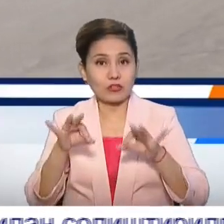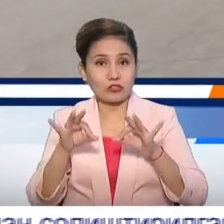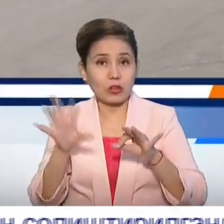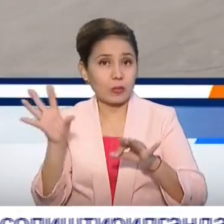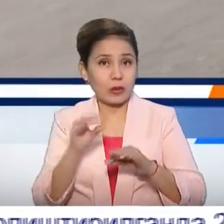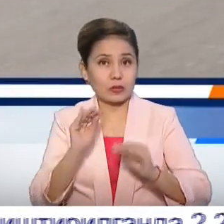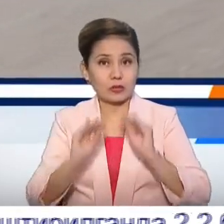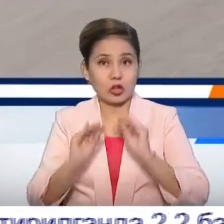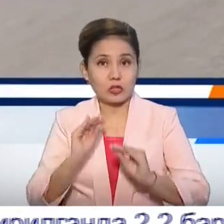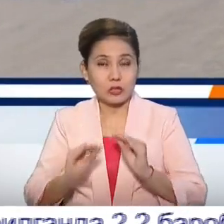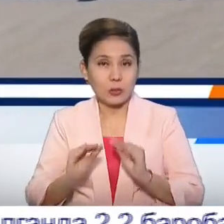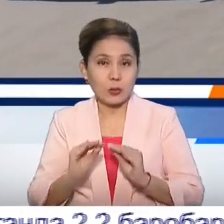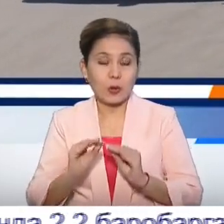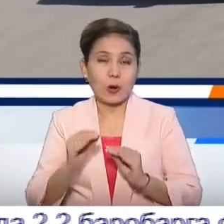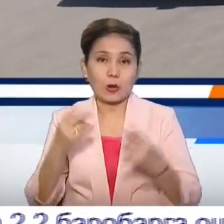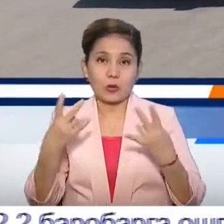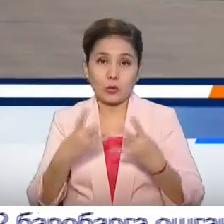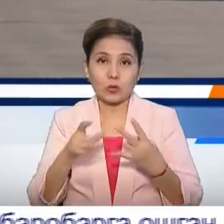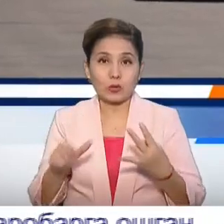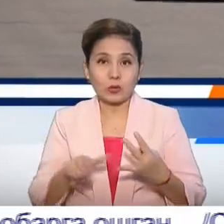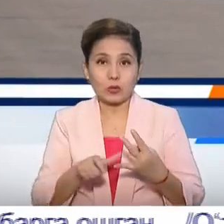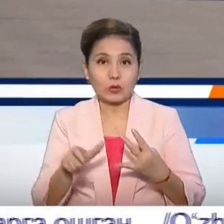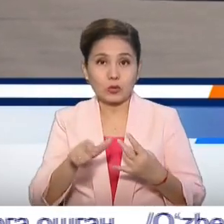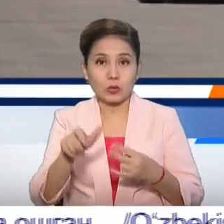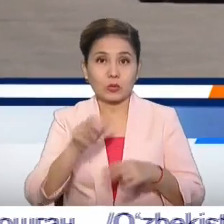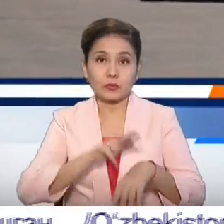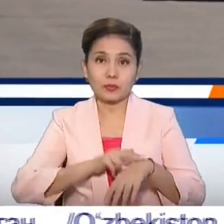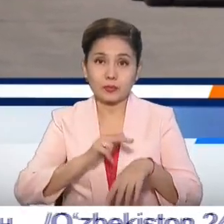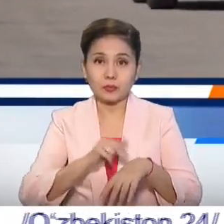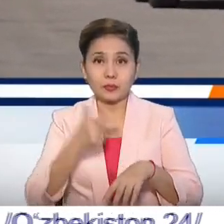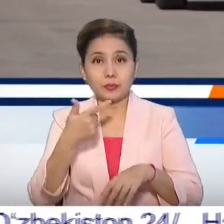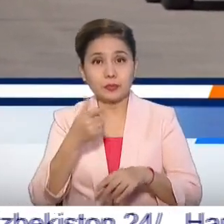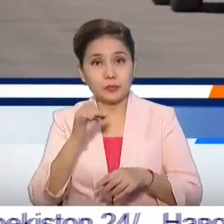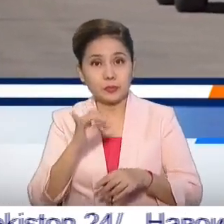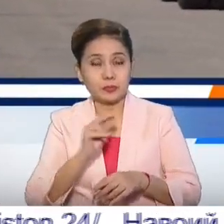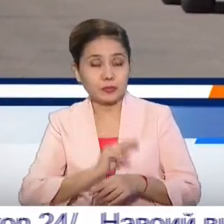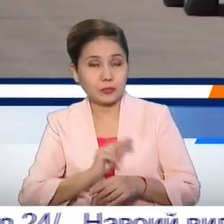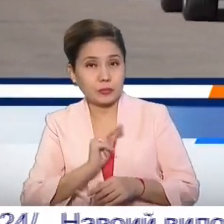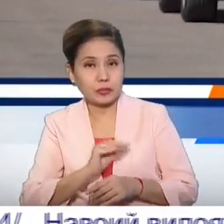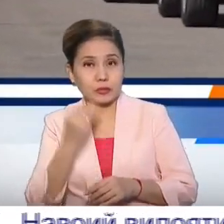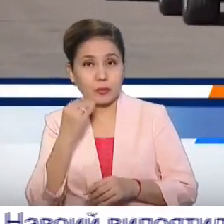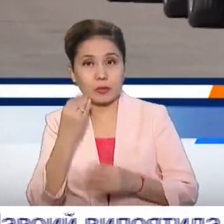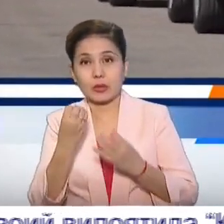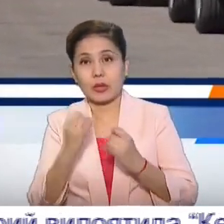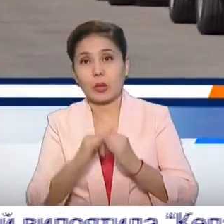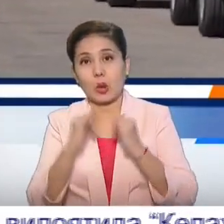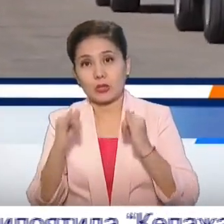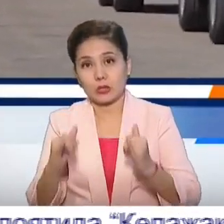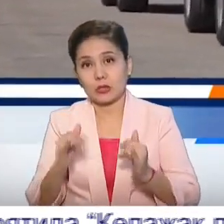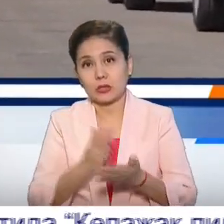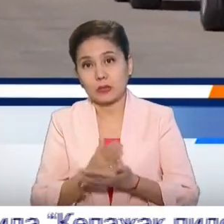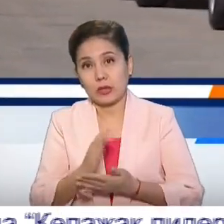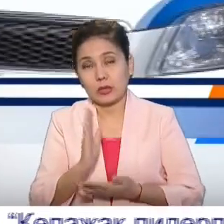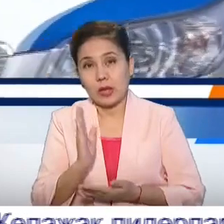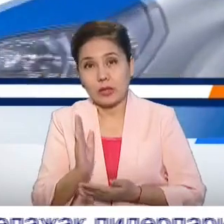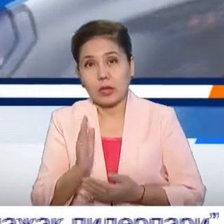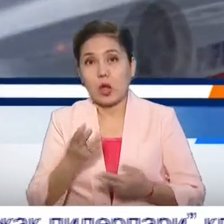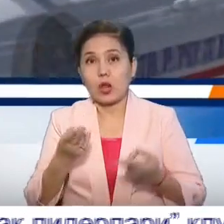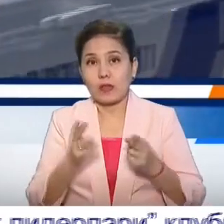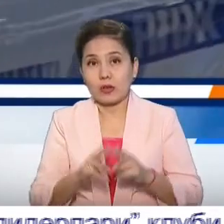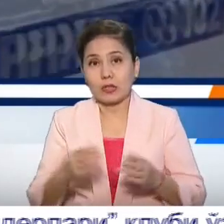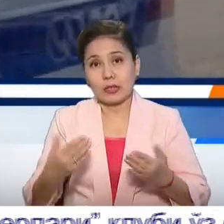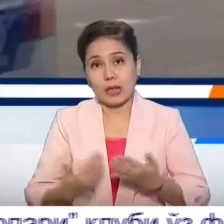jihozlar bilan ta'minlangan bo'lib, yo'l patrul xizmati inspektorlarining ish samaradorligini yanada oshirishga xizmat qiladi. Qolaversa,